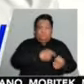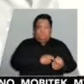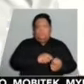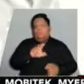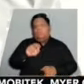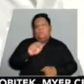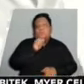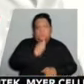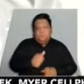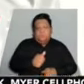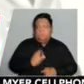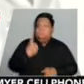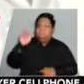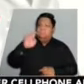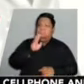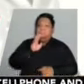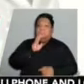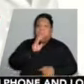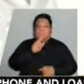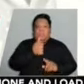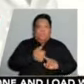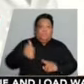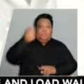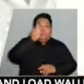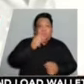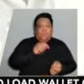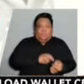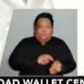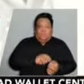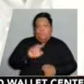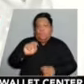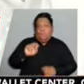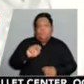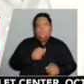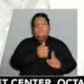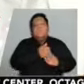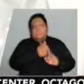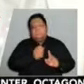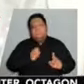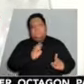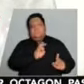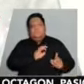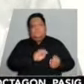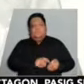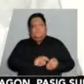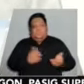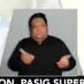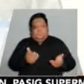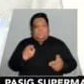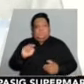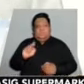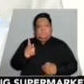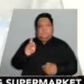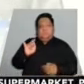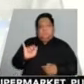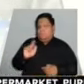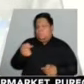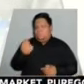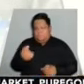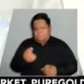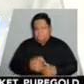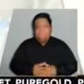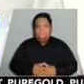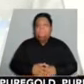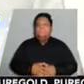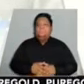nurse. Iko-correct lang po namin yon. Siya po ay staff nurse namin dito sa National Kidney and Transplant Institute. Siya po ay nagkatrabaho